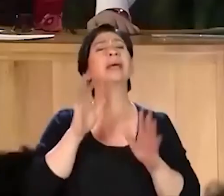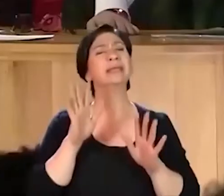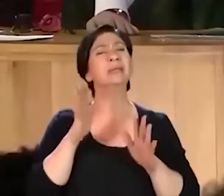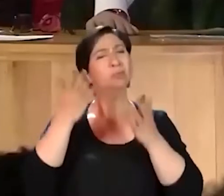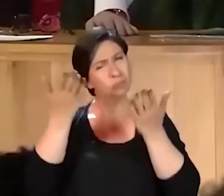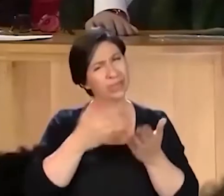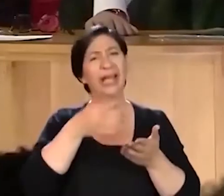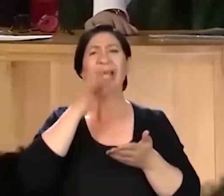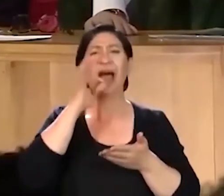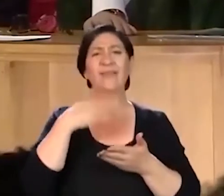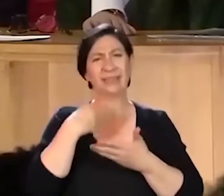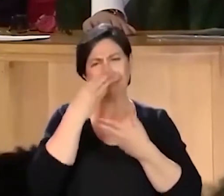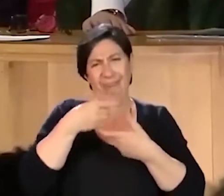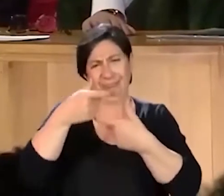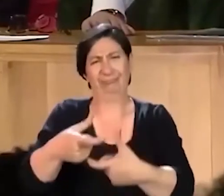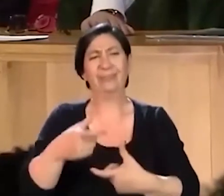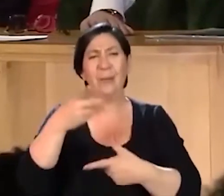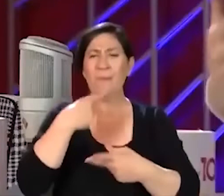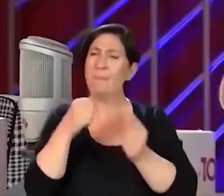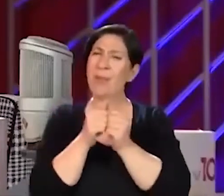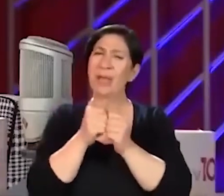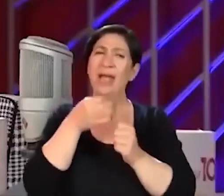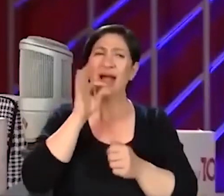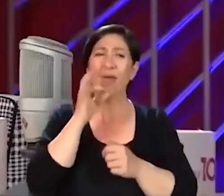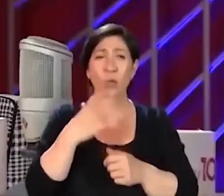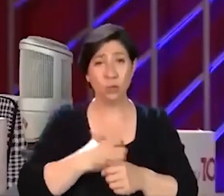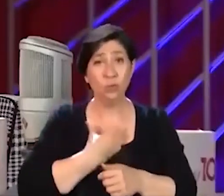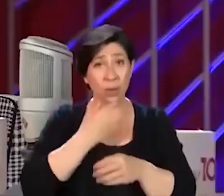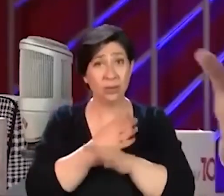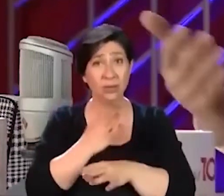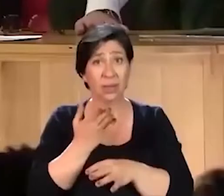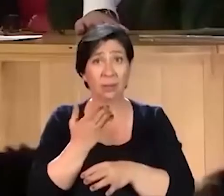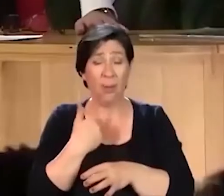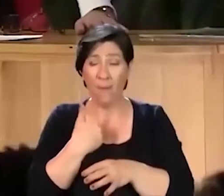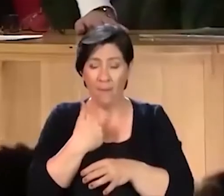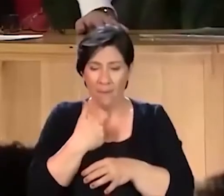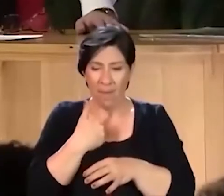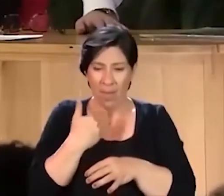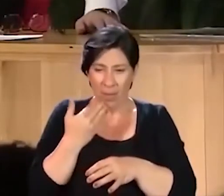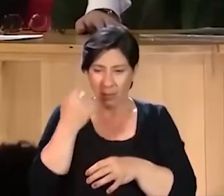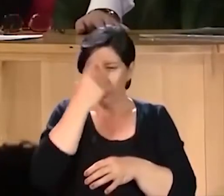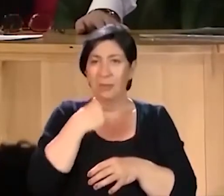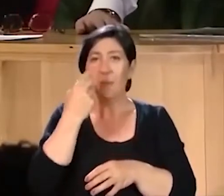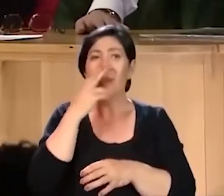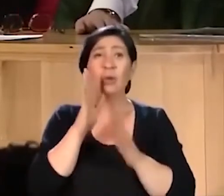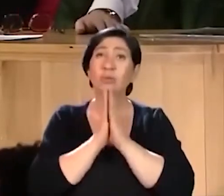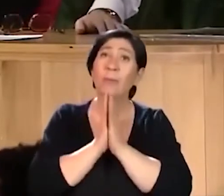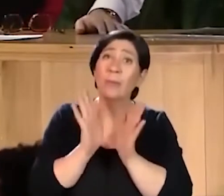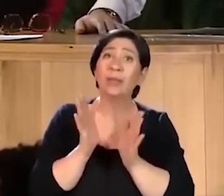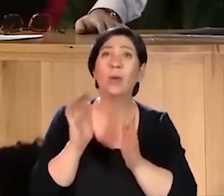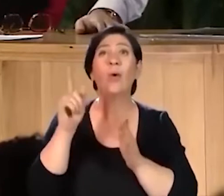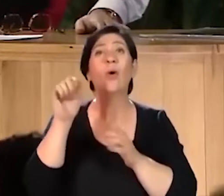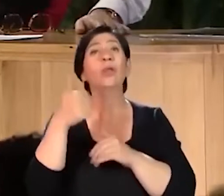Buyurun size bir kahve ısmarlayayım beraber kahve içtik hakikaten üzüldüler hakikaten üzüldüler yani kusura bakmayın dedim